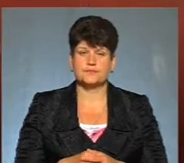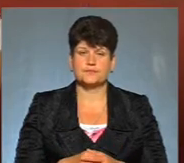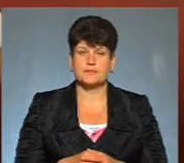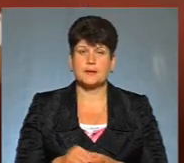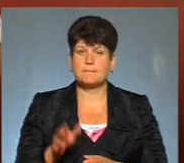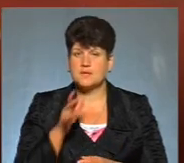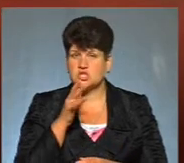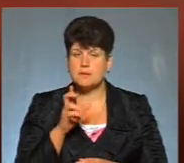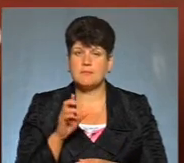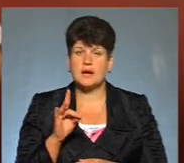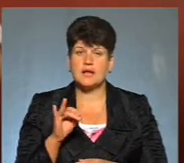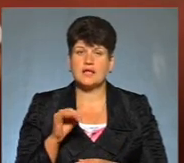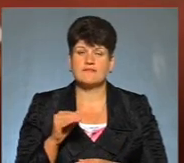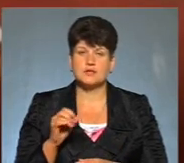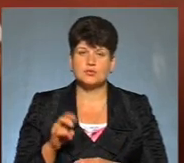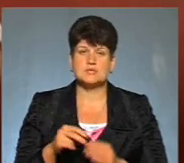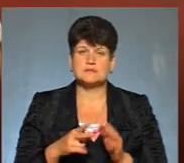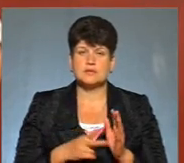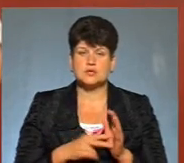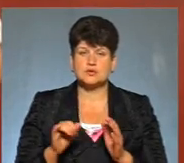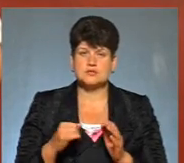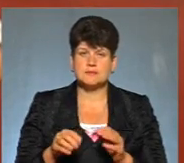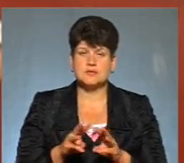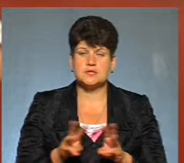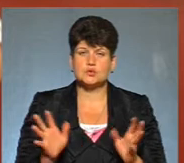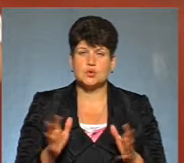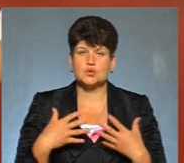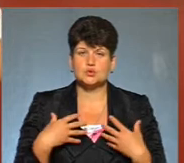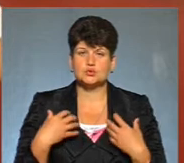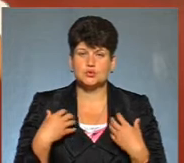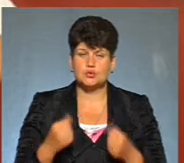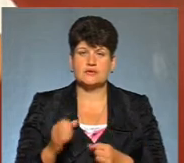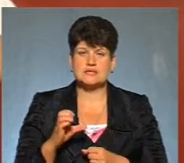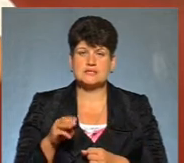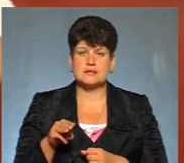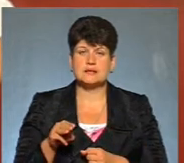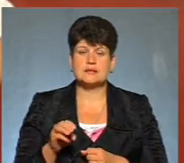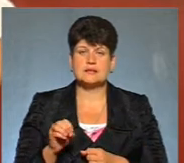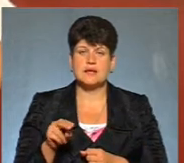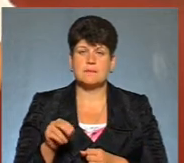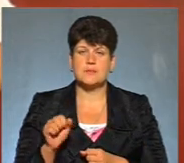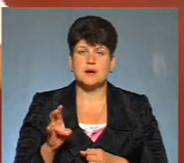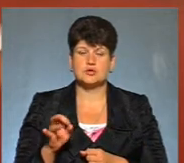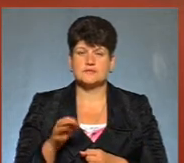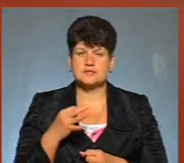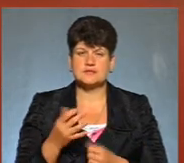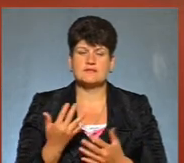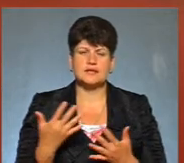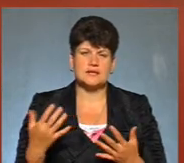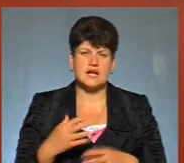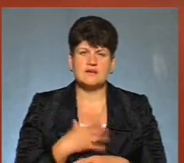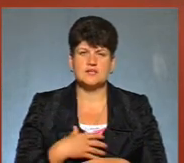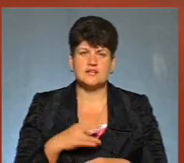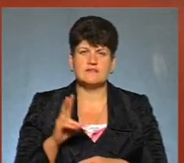Під час брифінгу 17 серпня міністр охорони здоров'я Степанов назвав ще одну, точніше, кілька важливих цифр. Я пропоную зараз